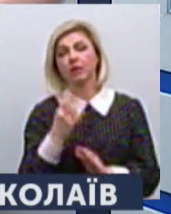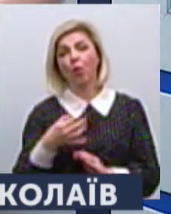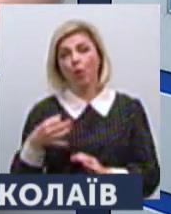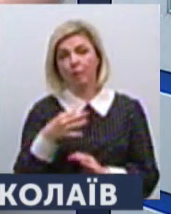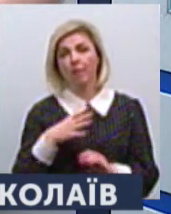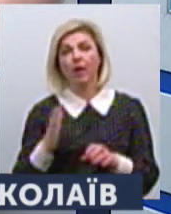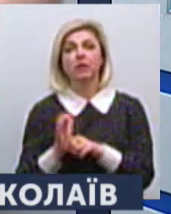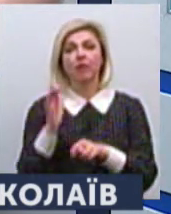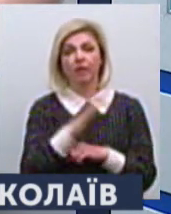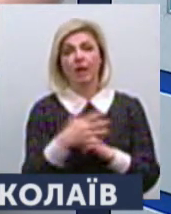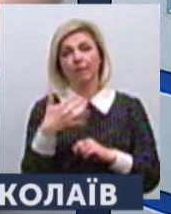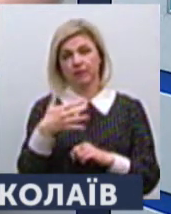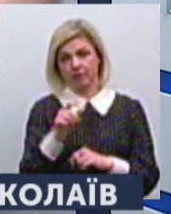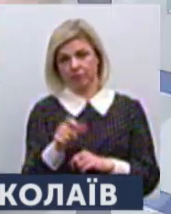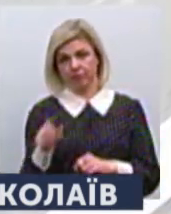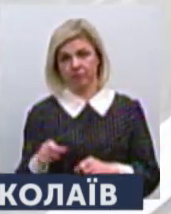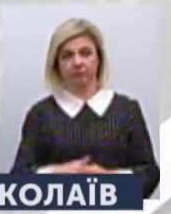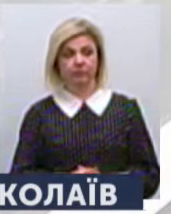евакуювали 50 відвідувачів.